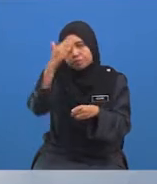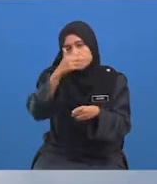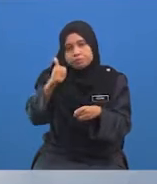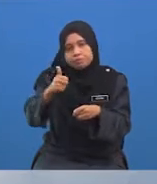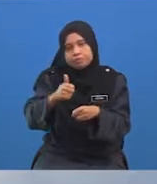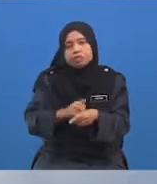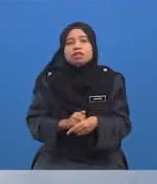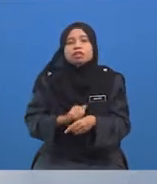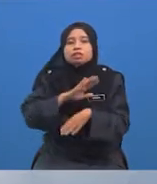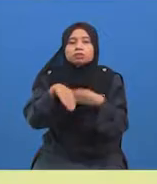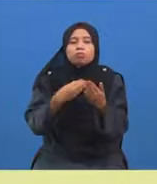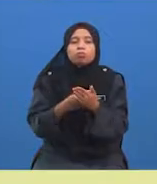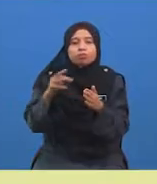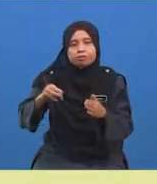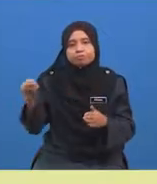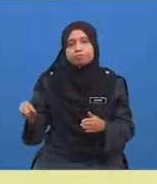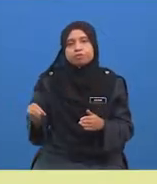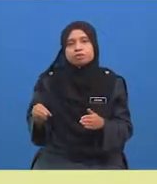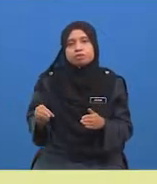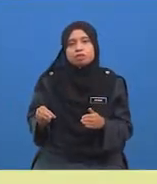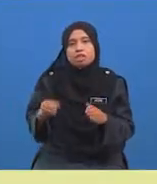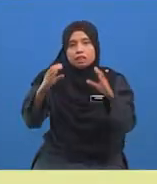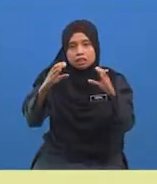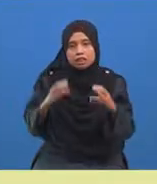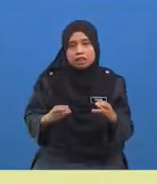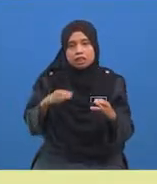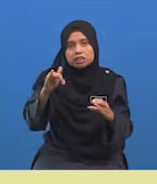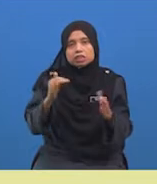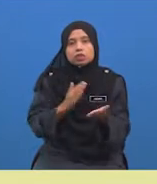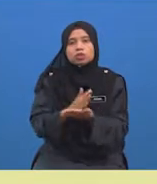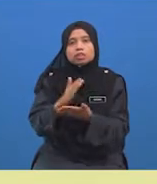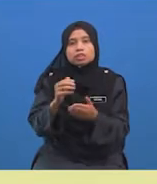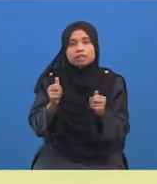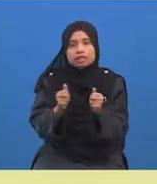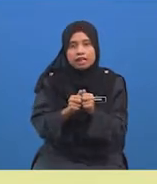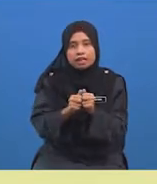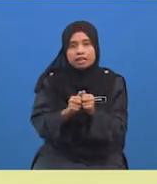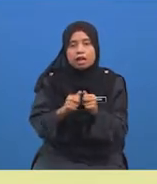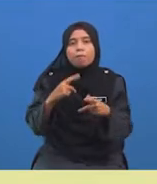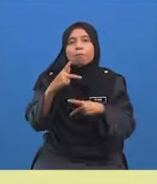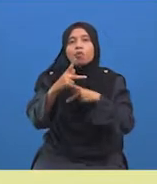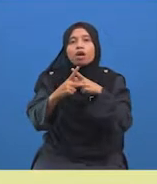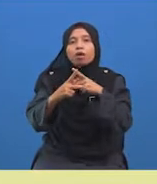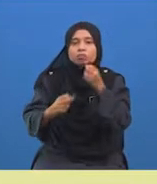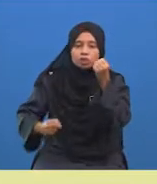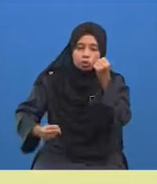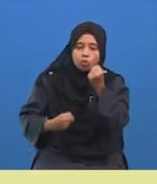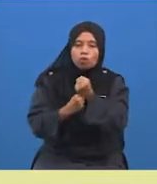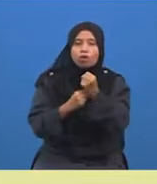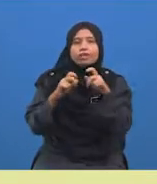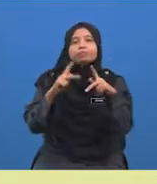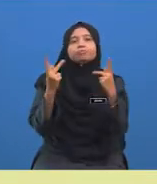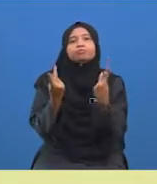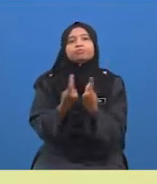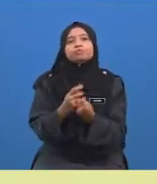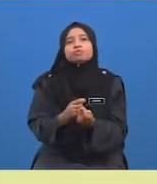Para pelajar sekalian, kaedah yang terakhir adalah dengan mewujudkan program sokongan